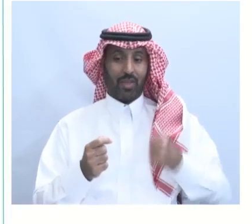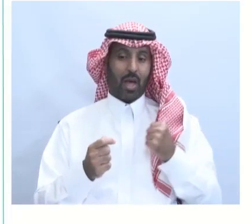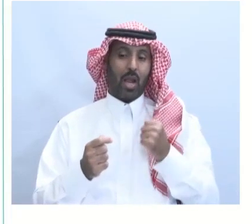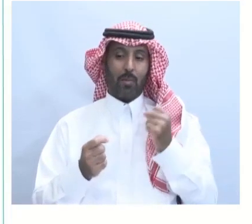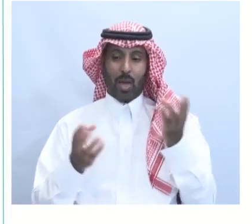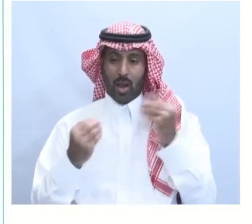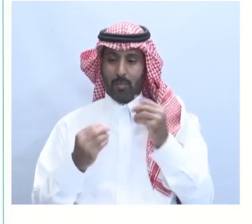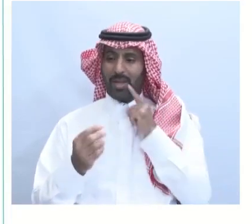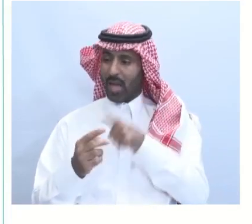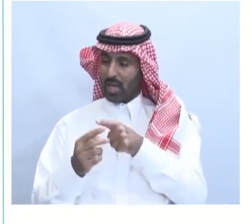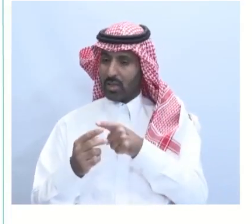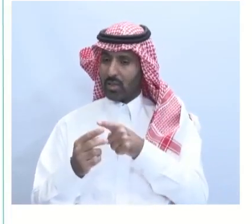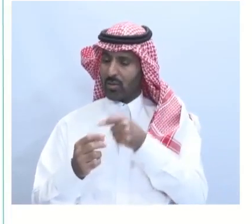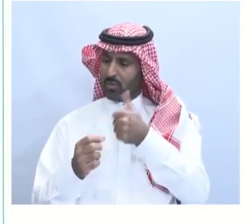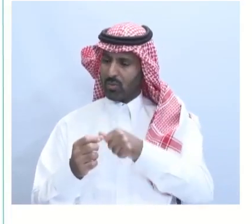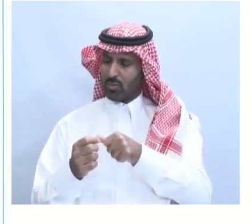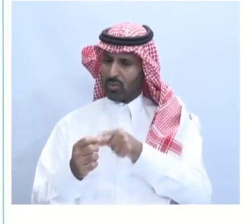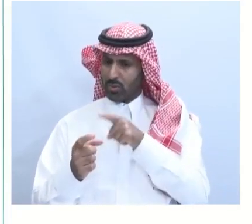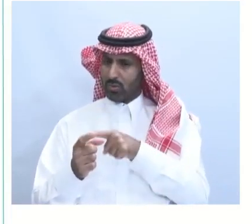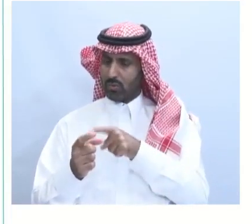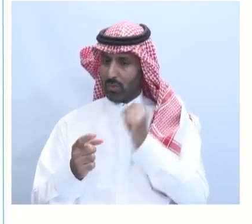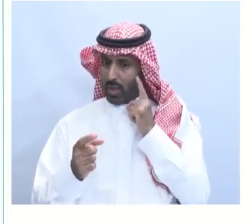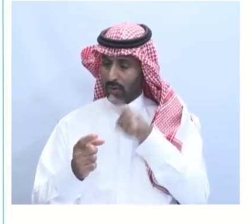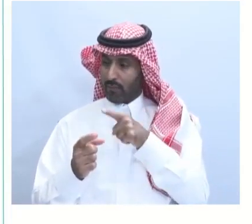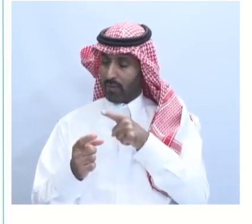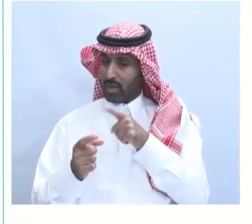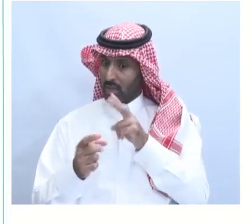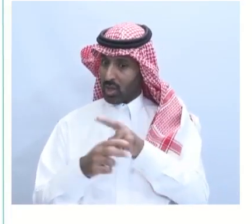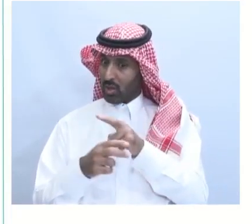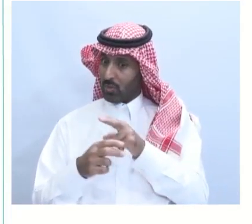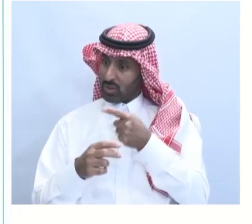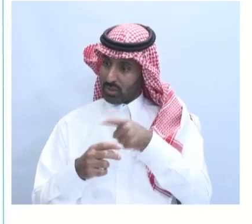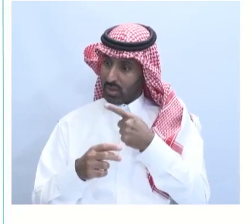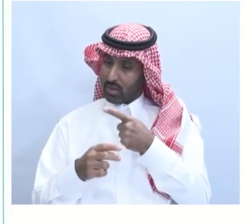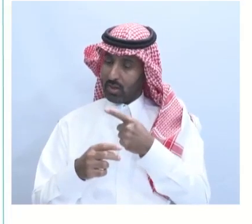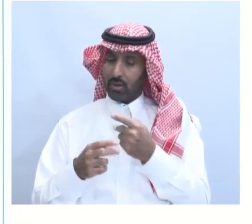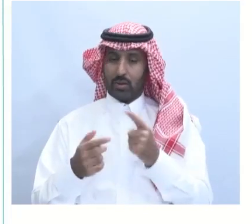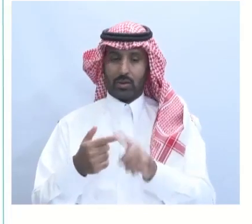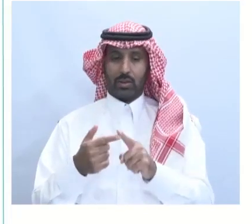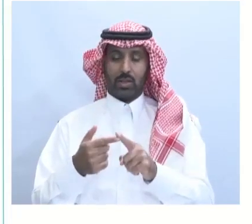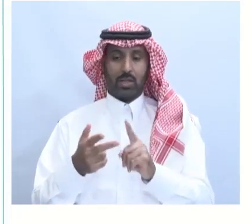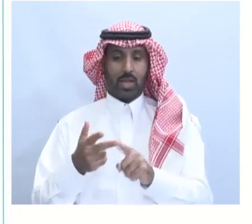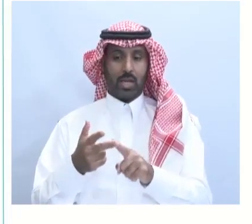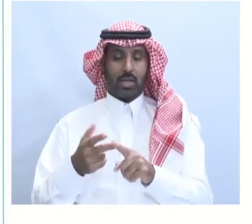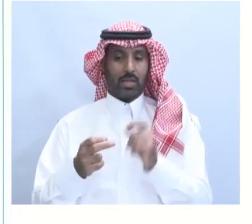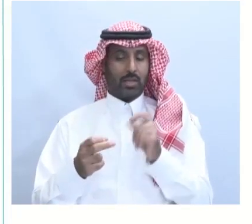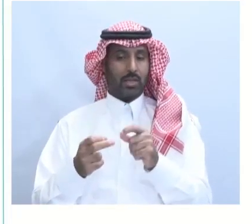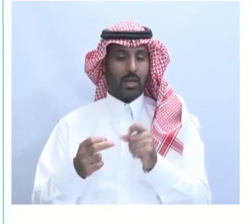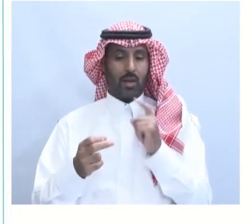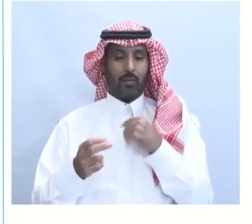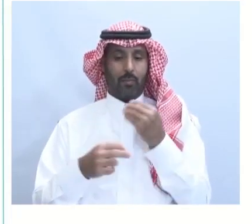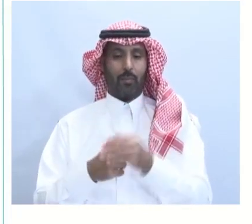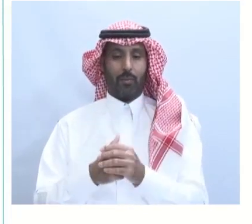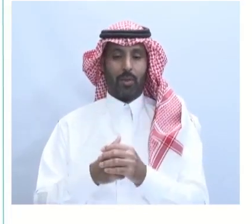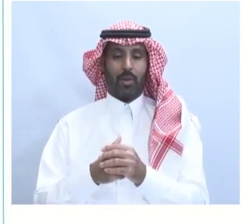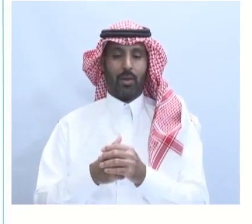علم النقد ونشات هذا العلم وكذلك تطور هذا العلم ايضا ما كذا الثالث نسمه